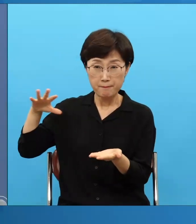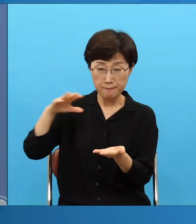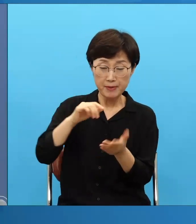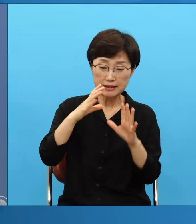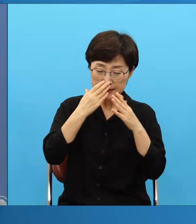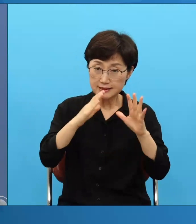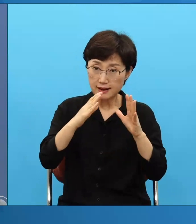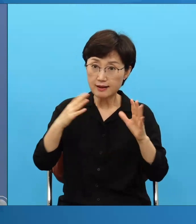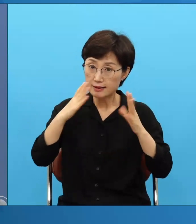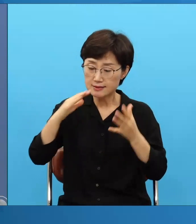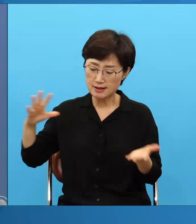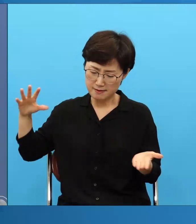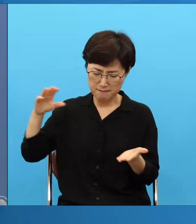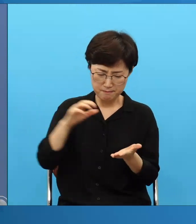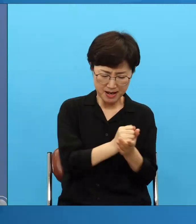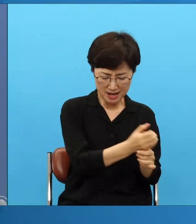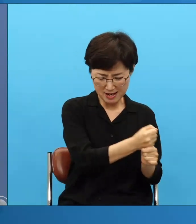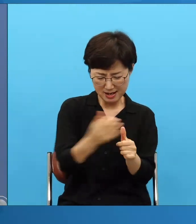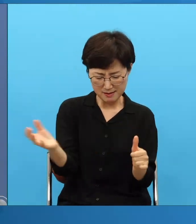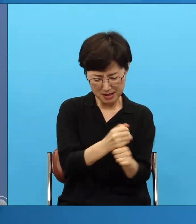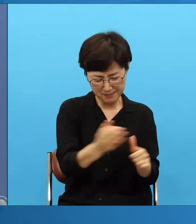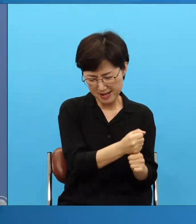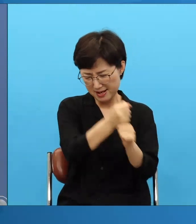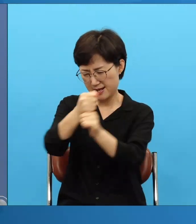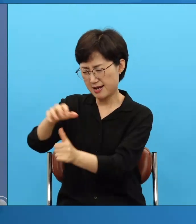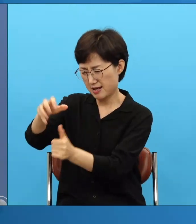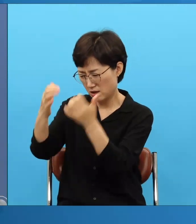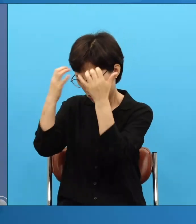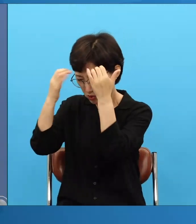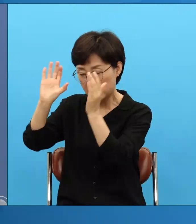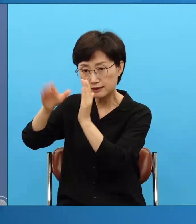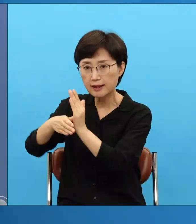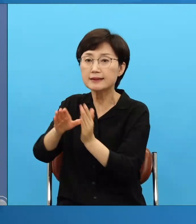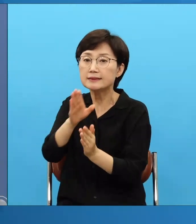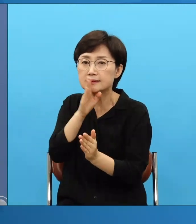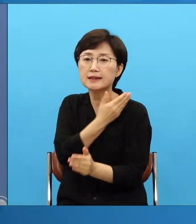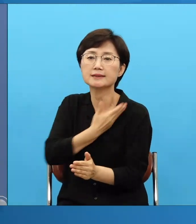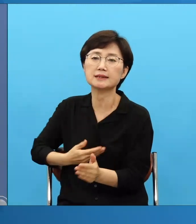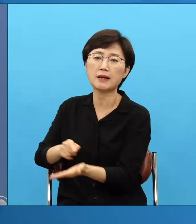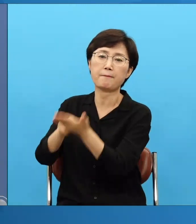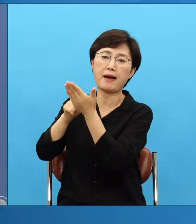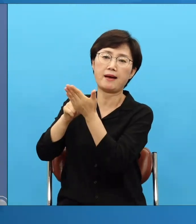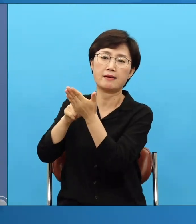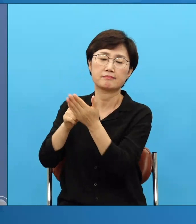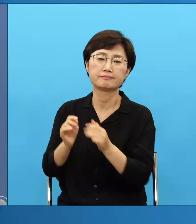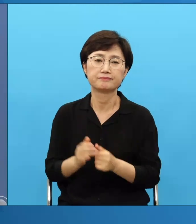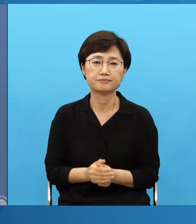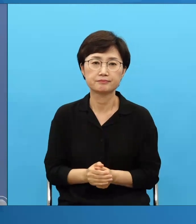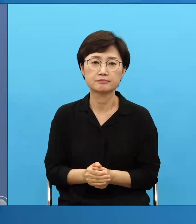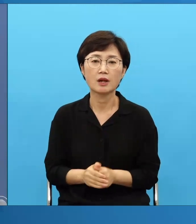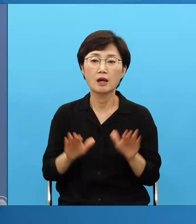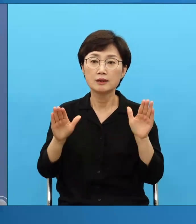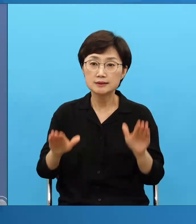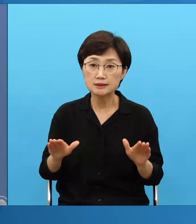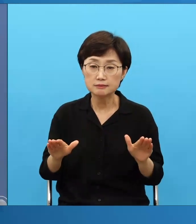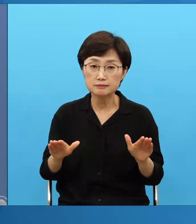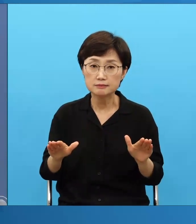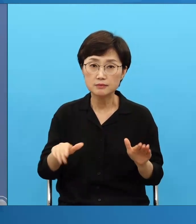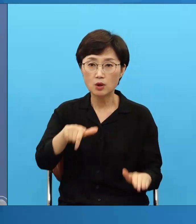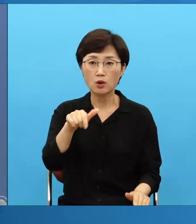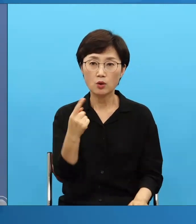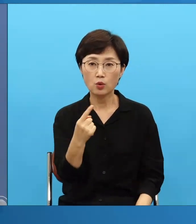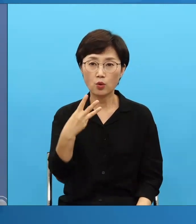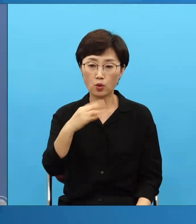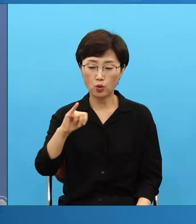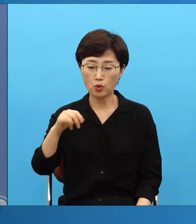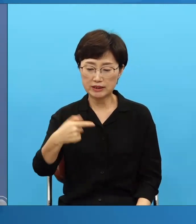That's when true individuals arose. 지금 이 많은 교회 중에 세계 복음화에 가장 큰 인물이 나온 게 고린도 And 교회입니다.